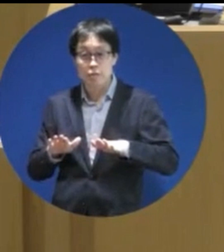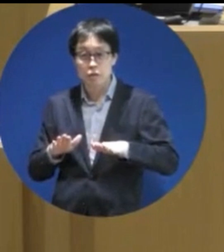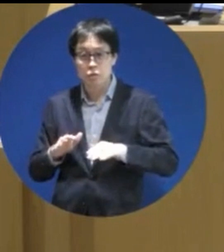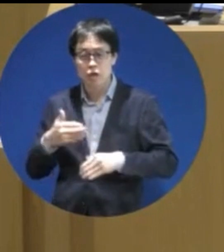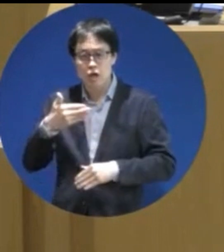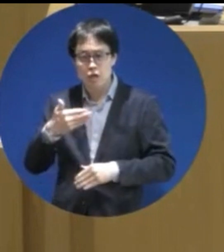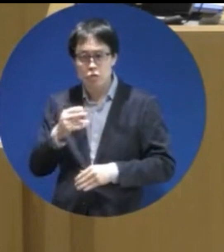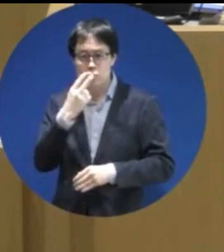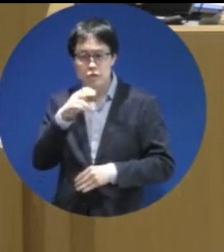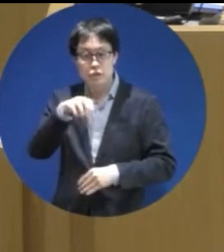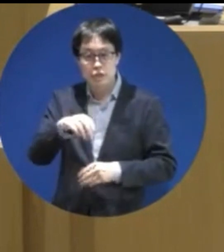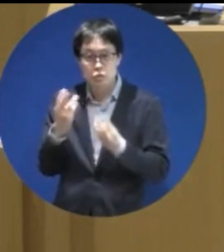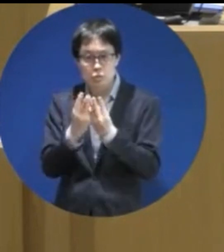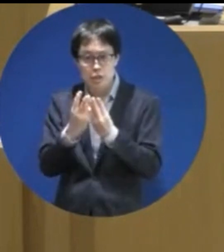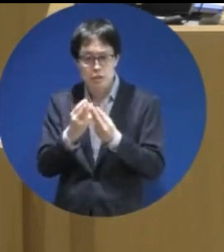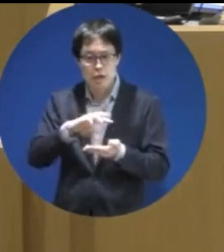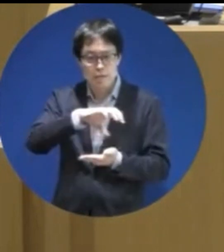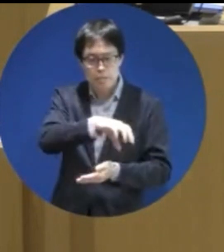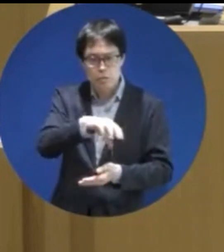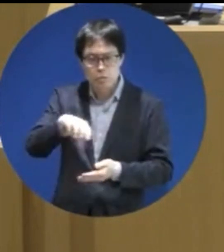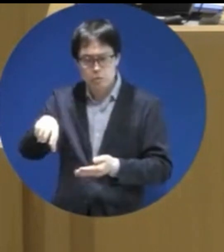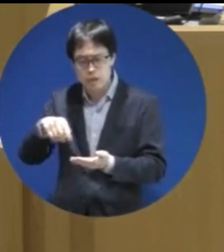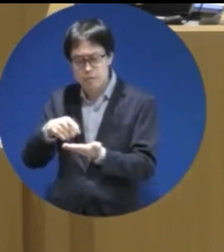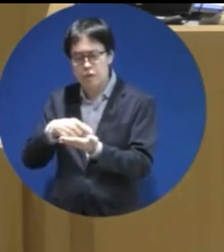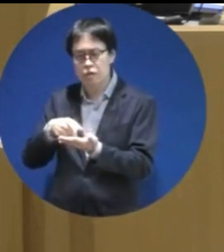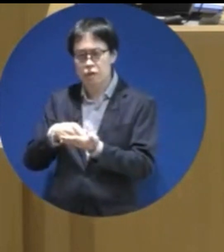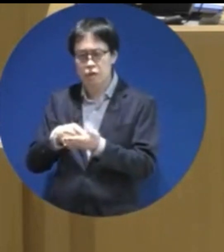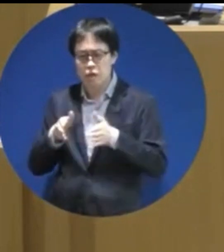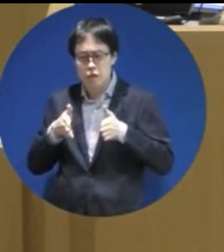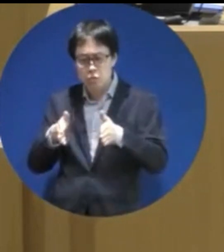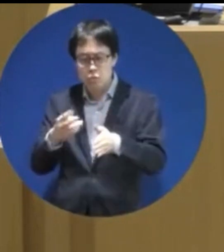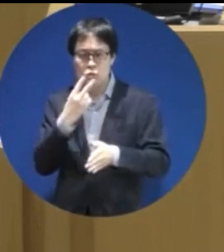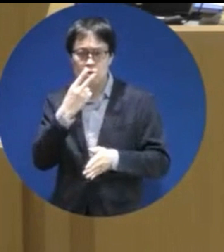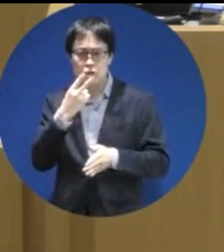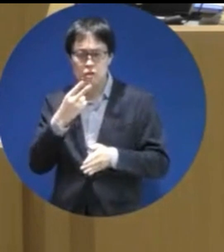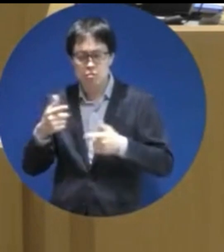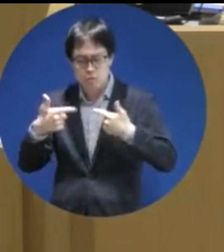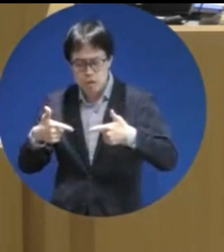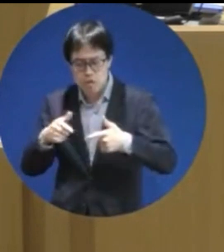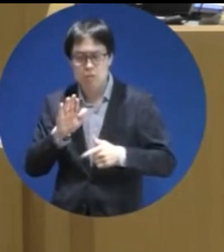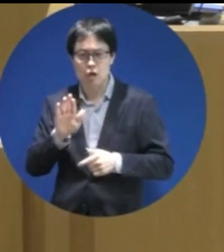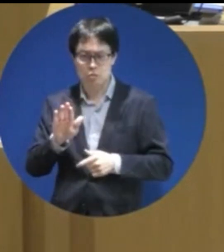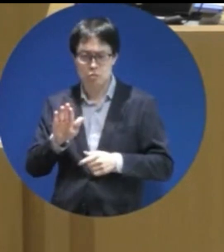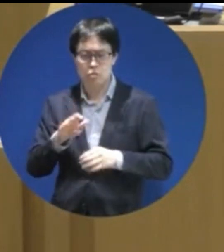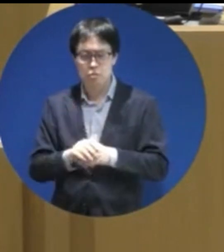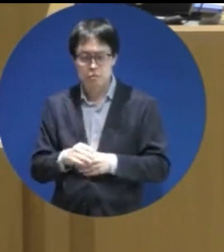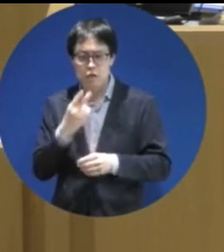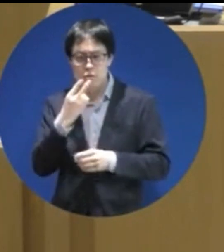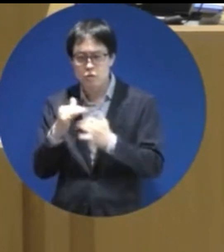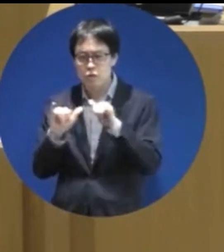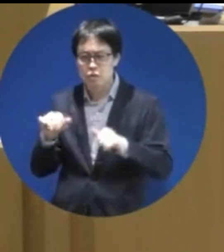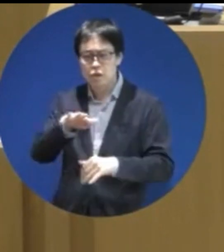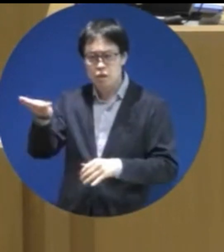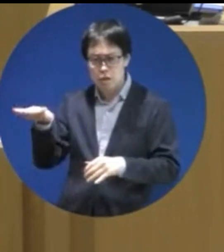谷区の喫煙所の数はエリアによっては足りていない、路上喫煙が常習化しているところも見受けられ、喫煙者の方